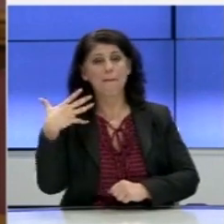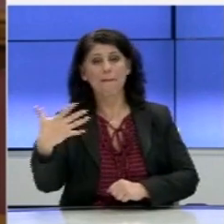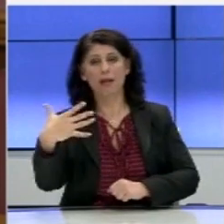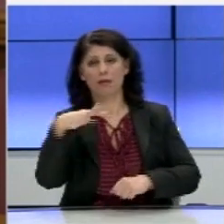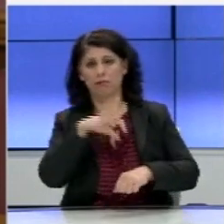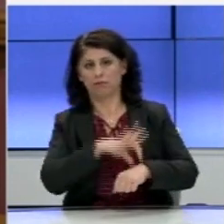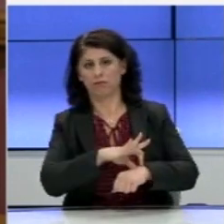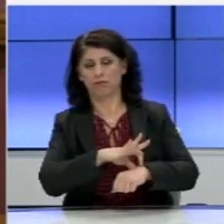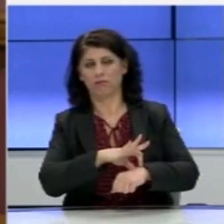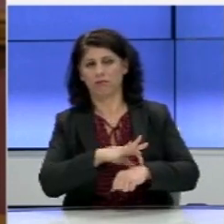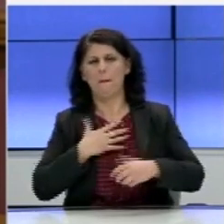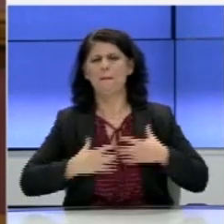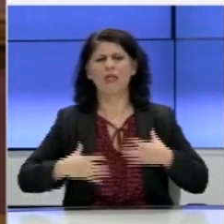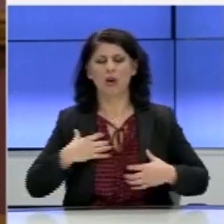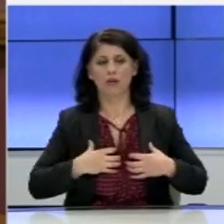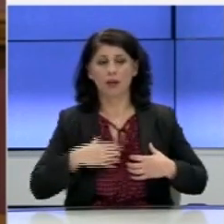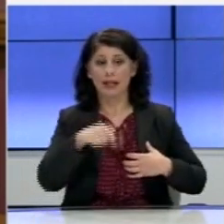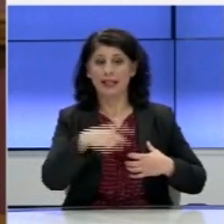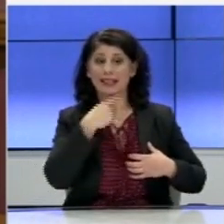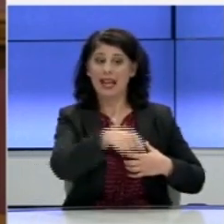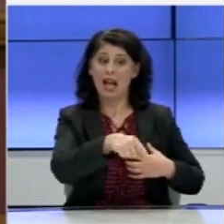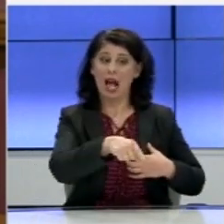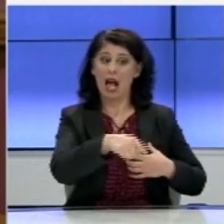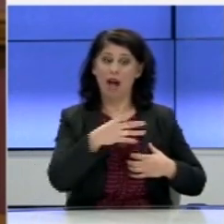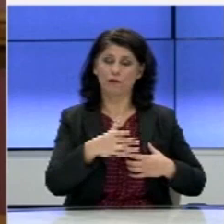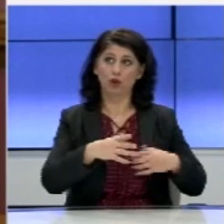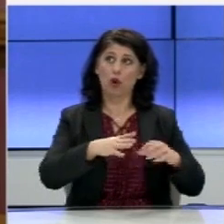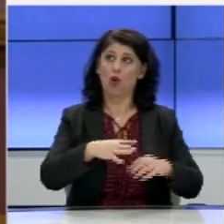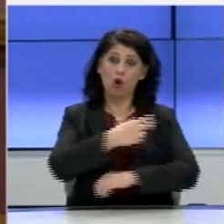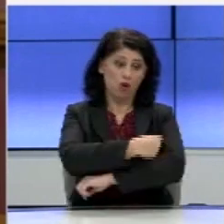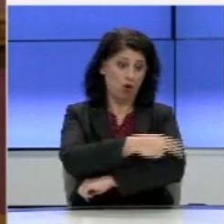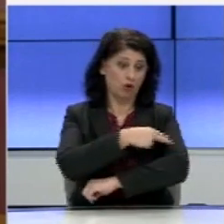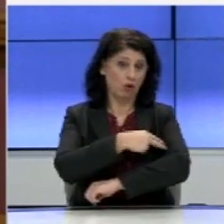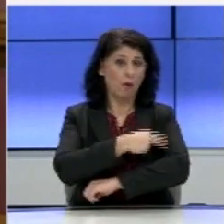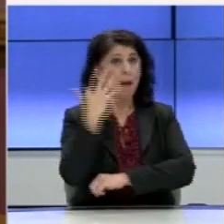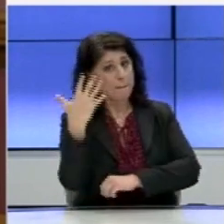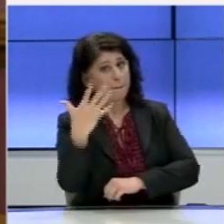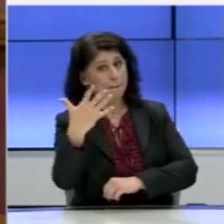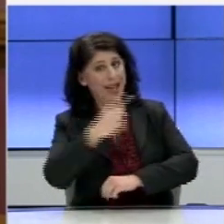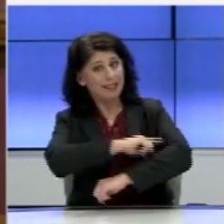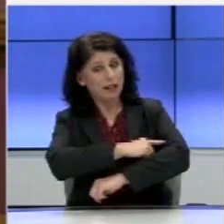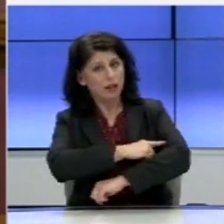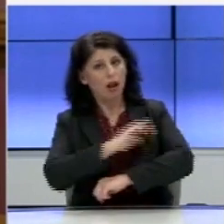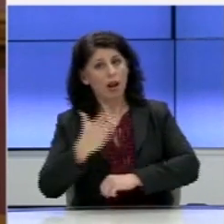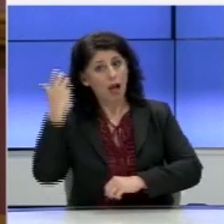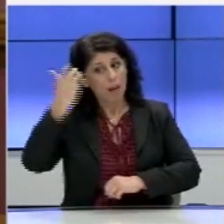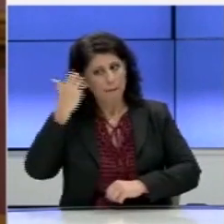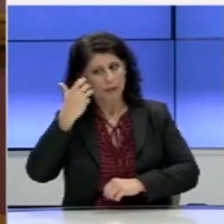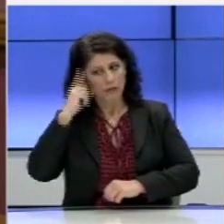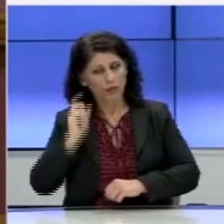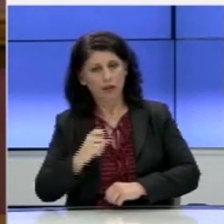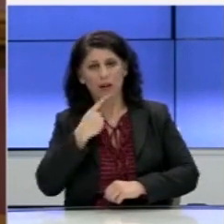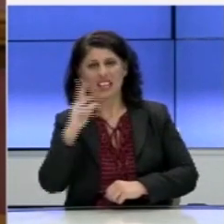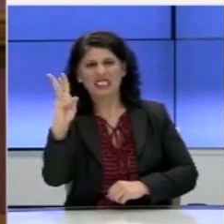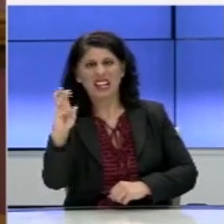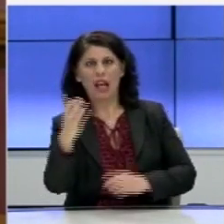και καλείται να συνδράμει ως κορονονοσοκομείο, μιας νόσου δηλαδή νοσοκομείο, με 5 παθολόγους, όταν τα επιστημονικά δεδομένα λένε